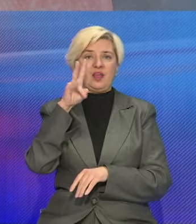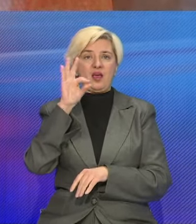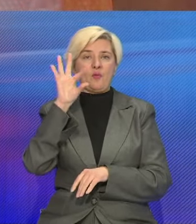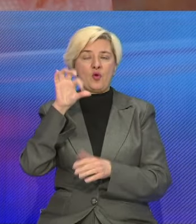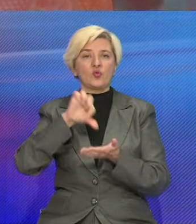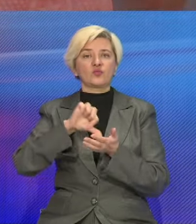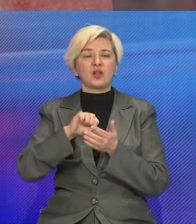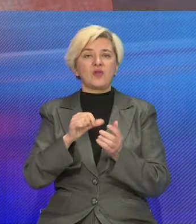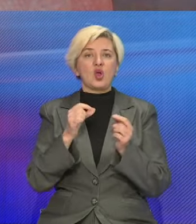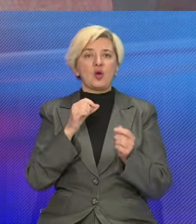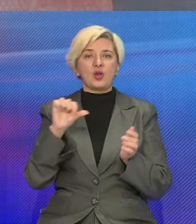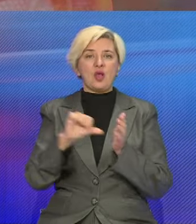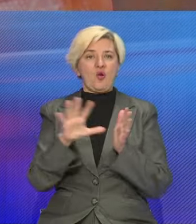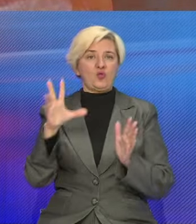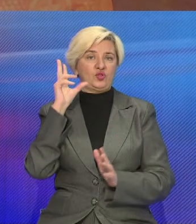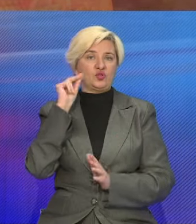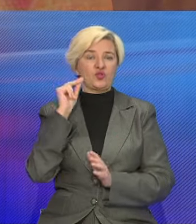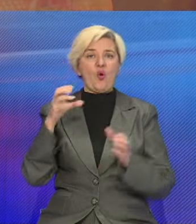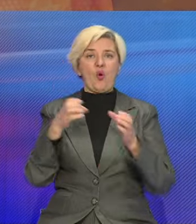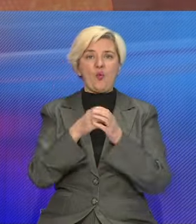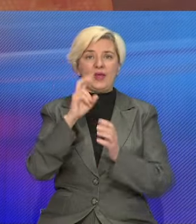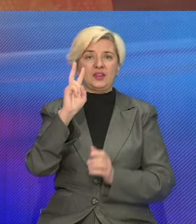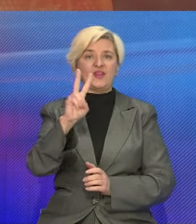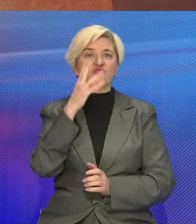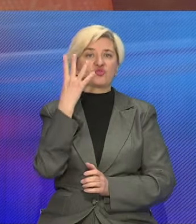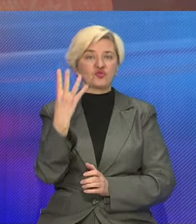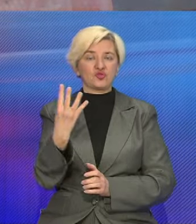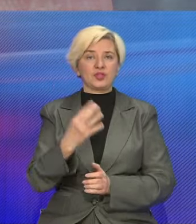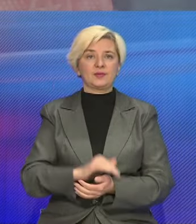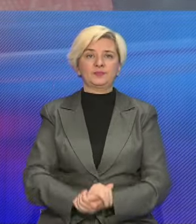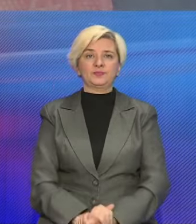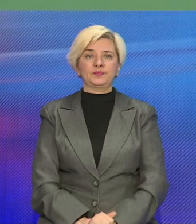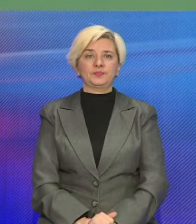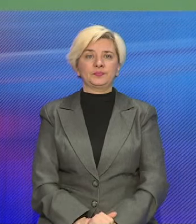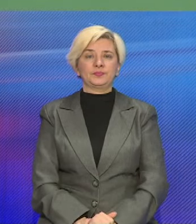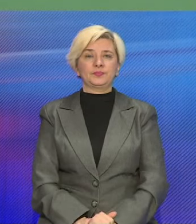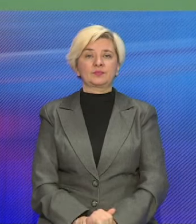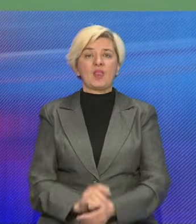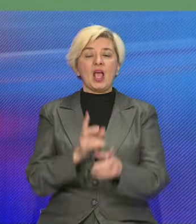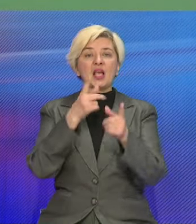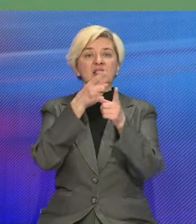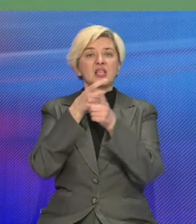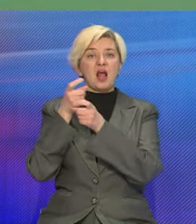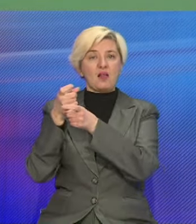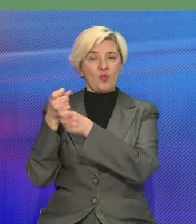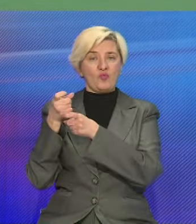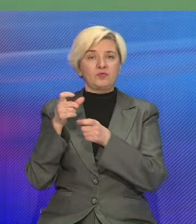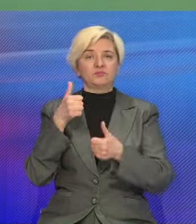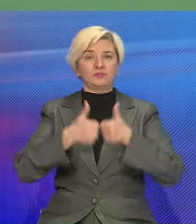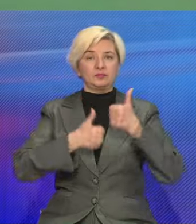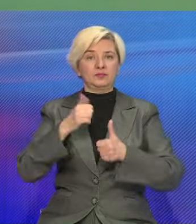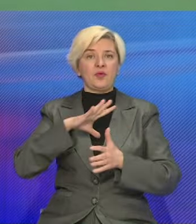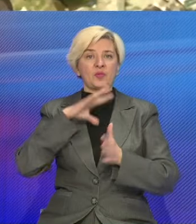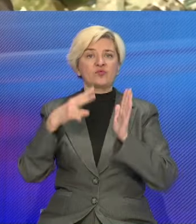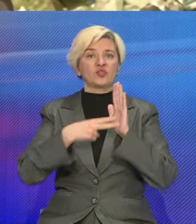колькась команд 24. Таціяна Гришук з подрабязнастями. Стралковий турнір проводіюся сьо літа у